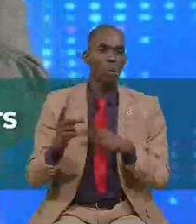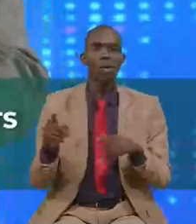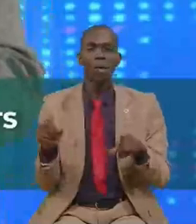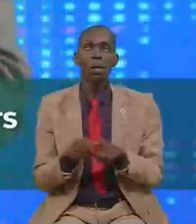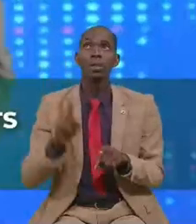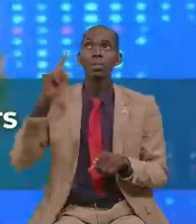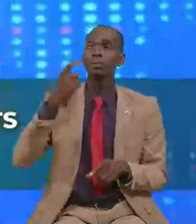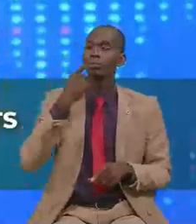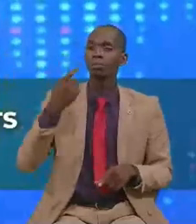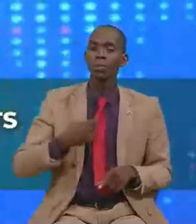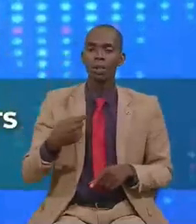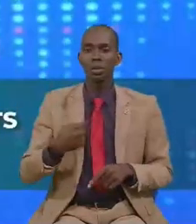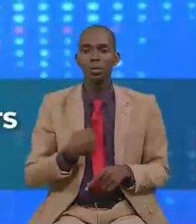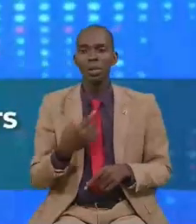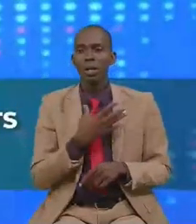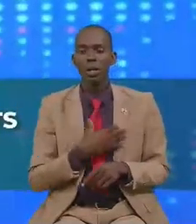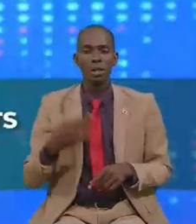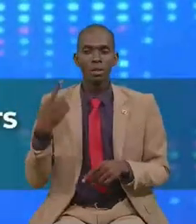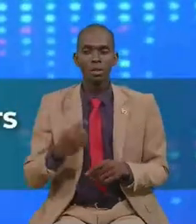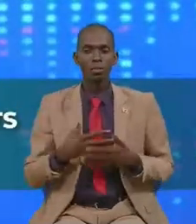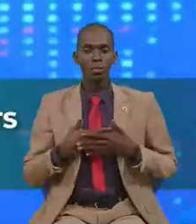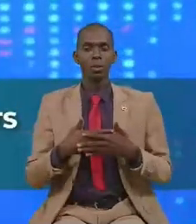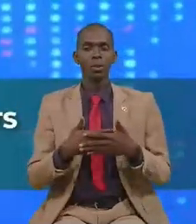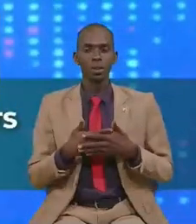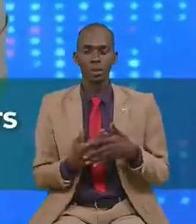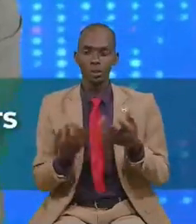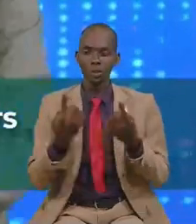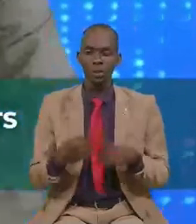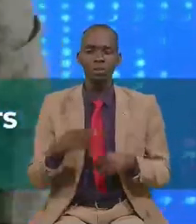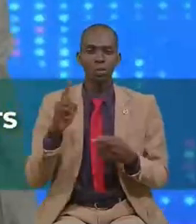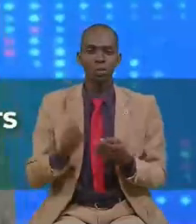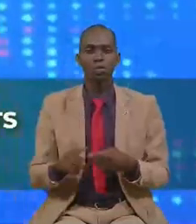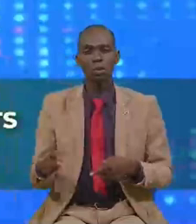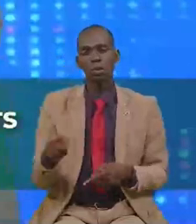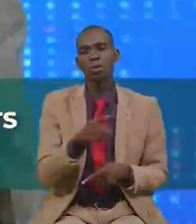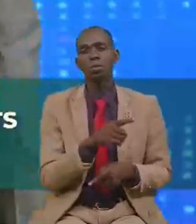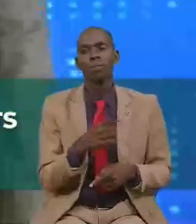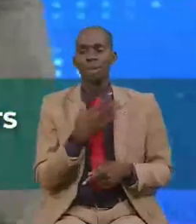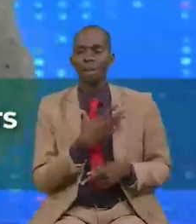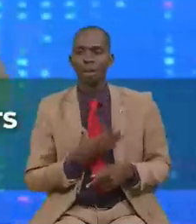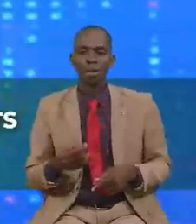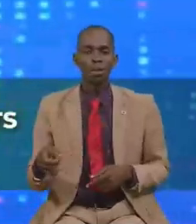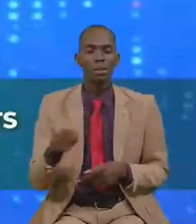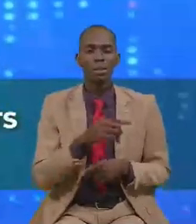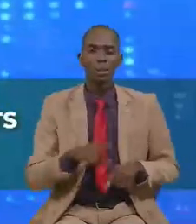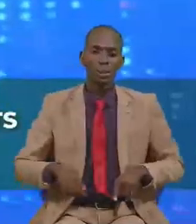donné, et l'Esprit entra en eux, et ils reprirent vie.